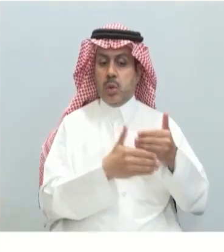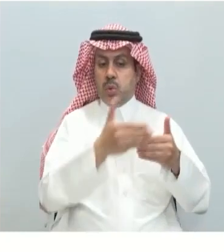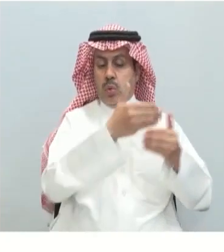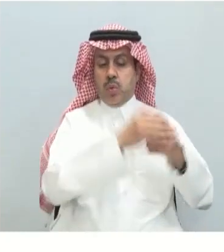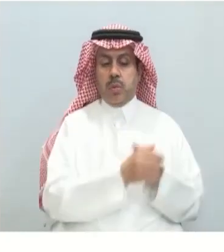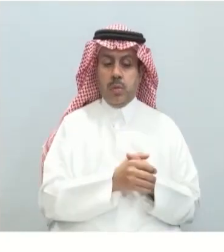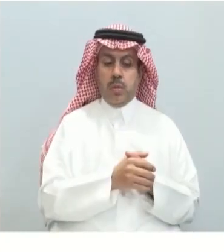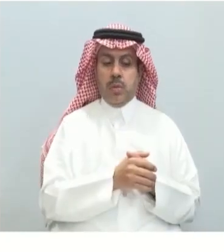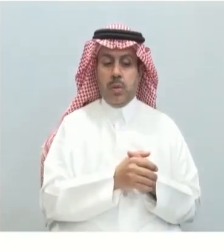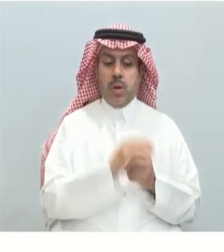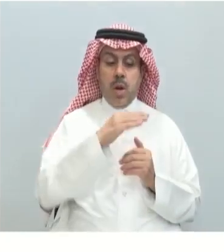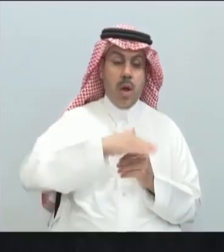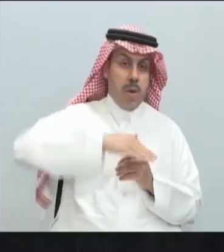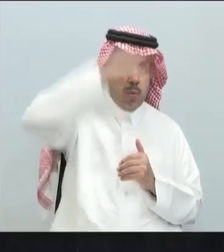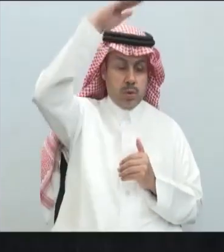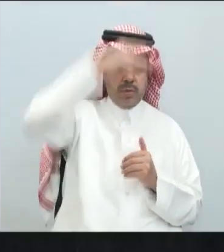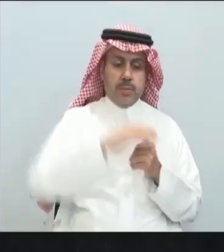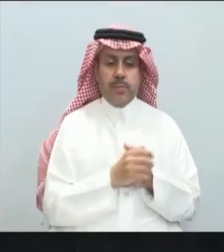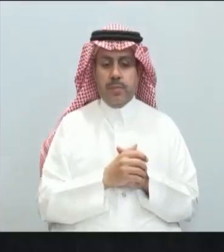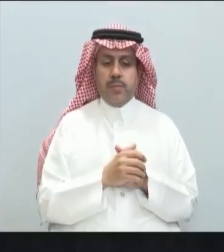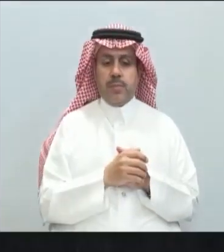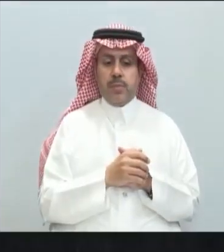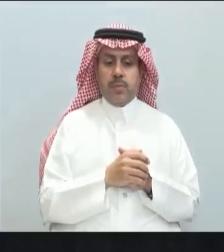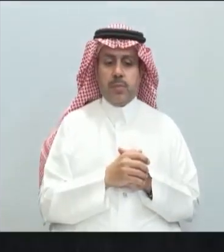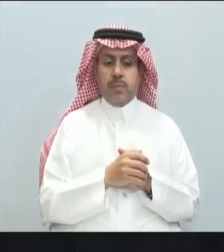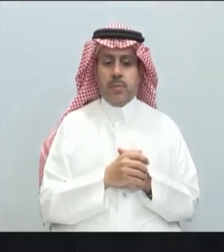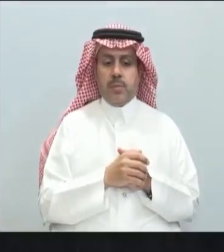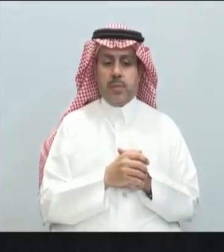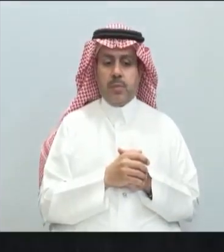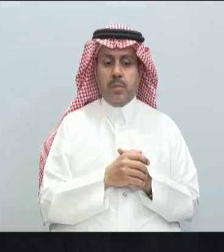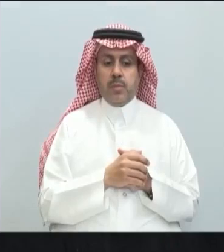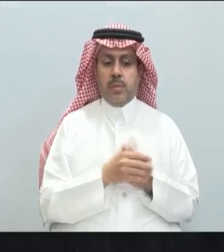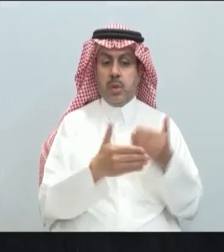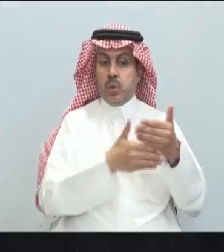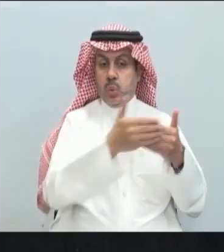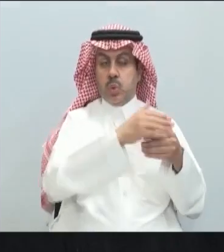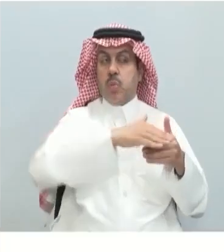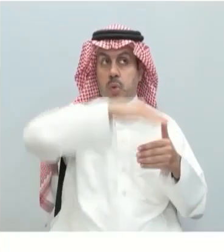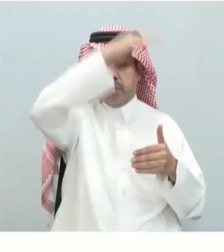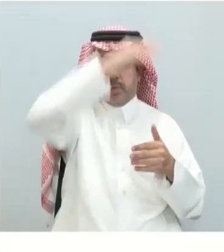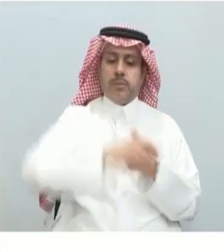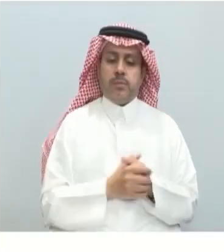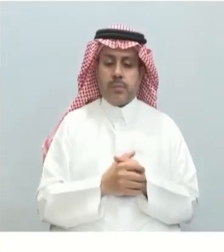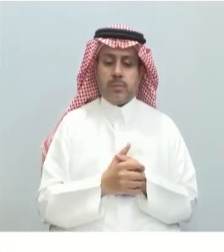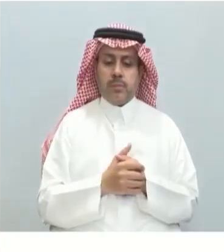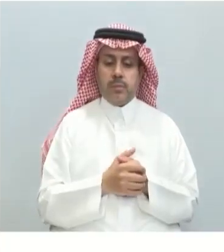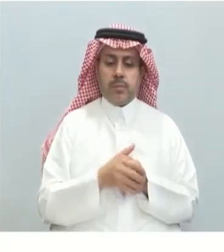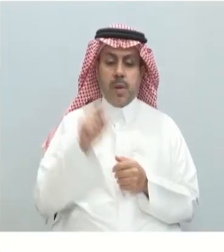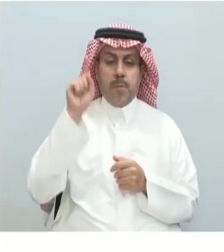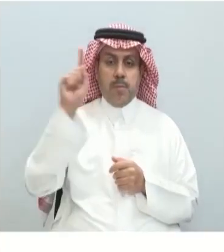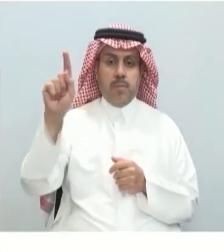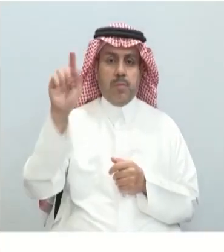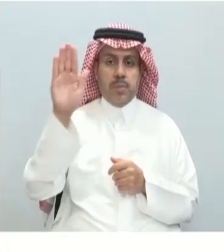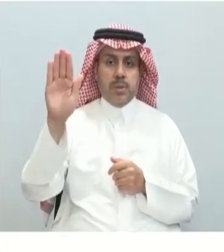بينا السور او الاماكن المرتفعه في هذا السور في قوله جل وعلا كلا